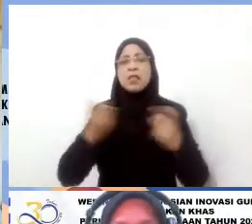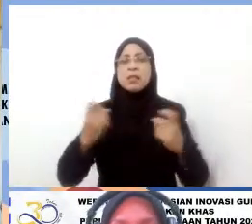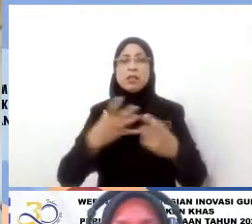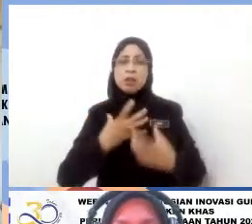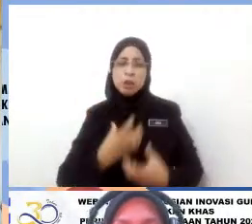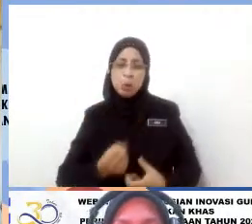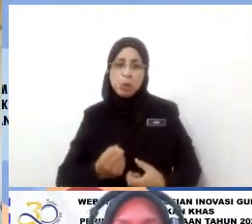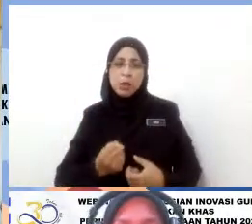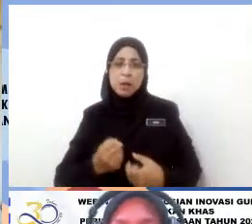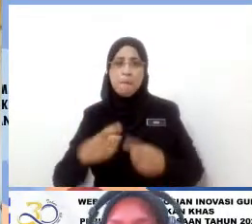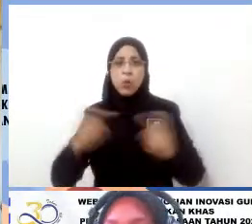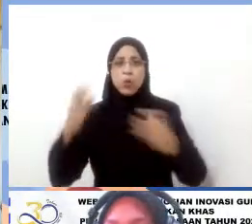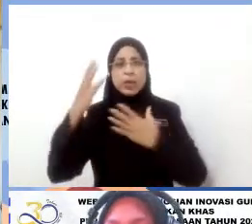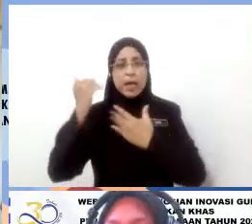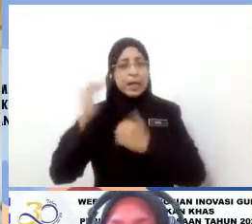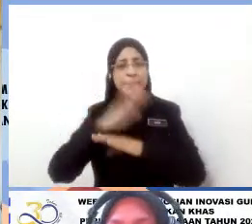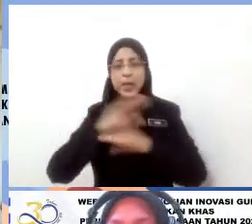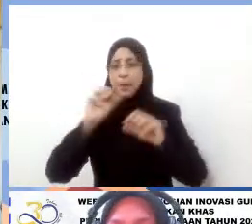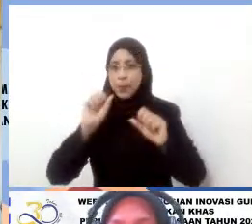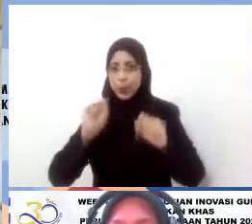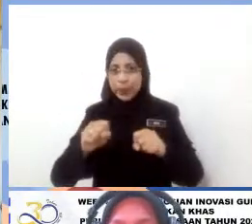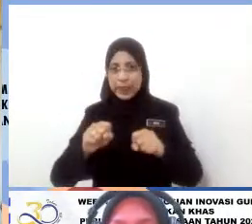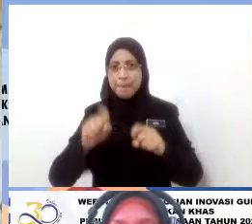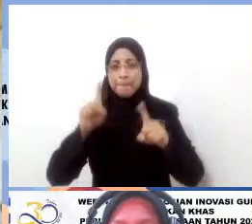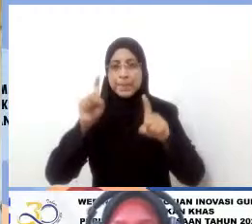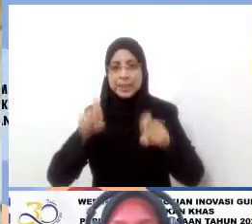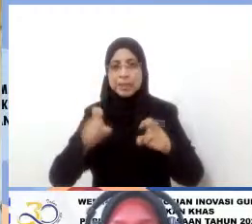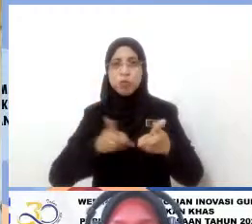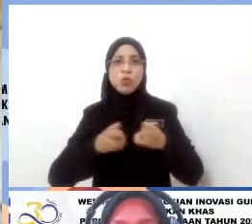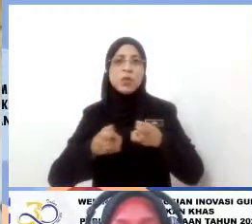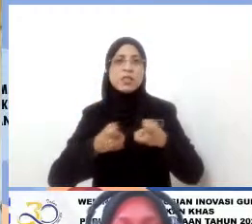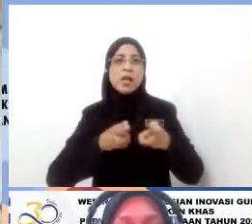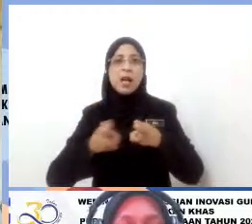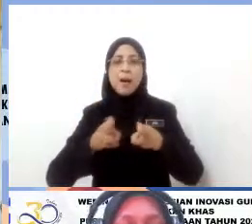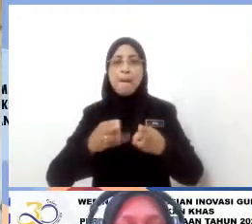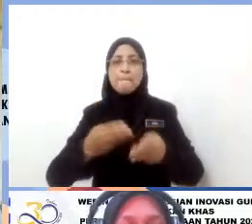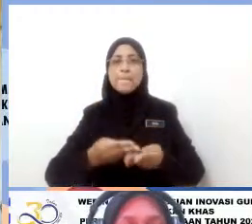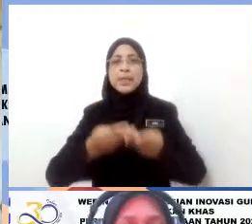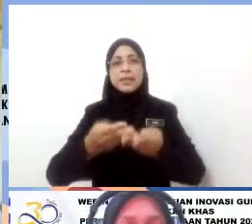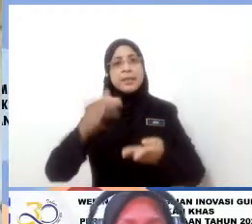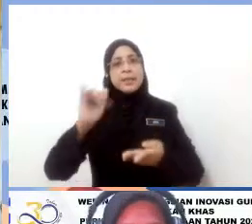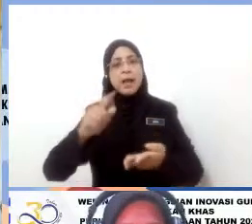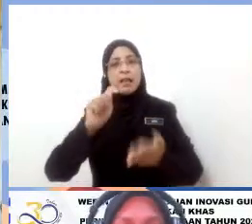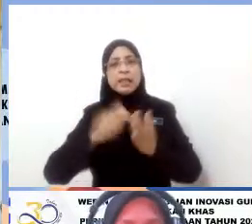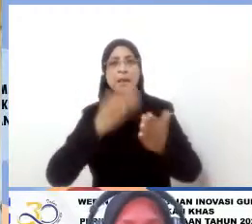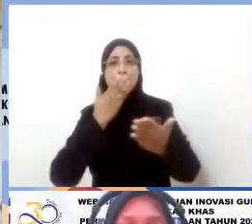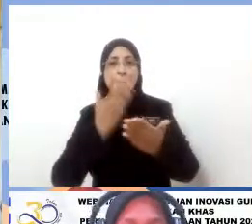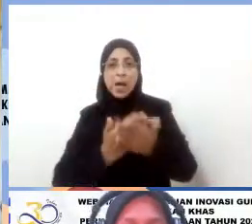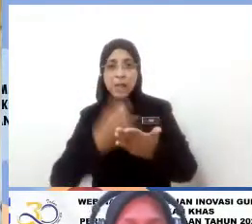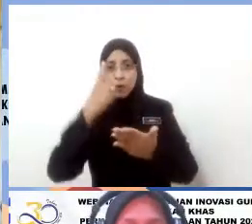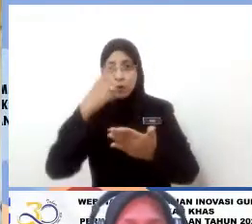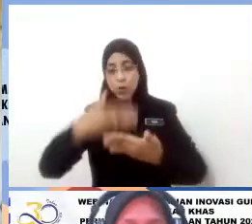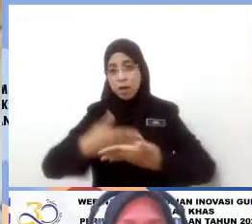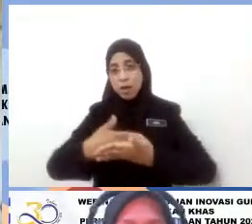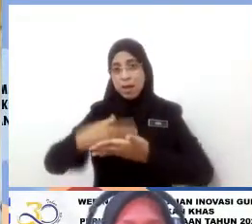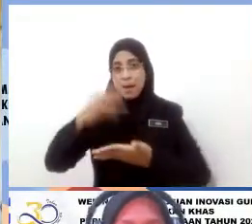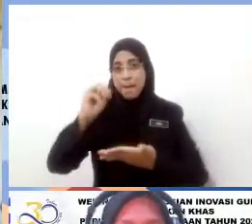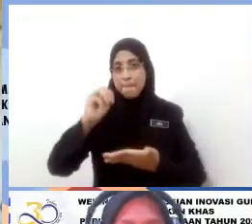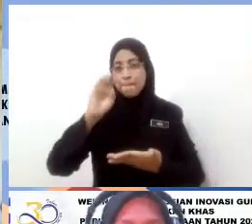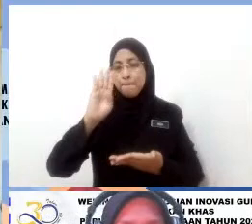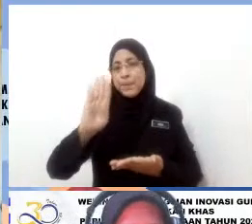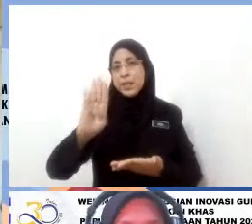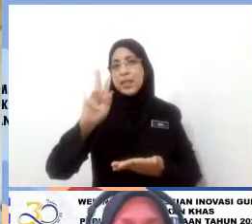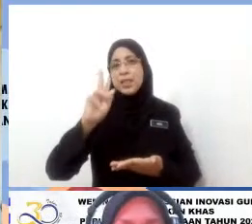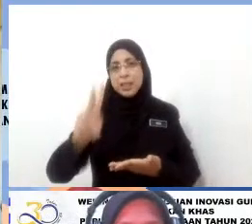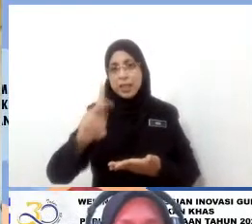dan tolonglah cuba sedaya upaya berikan yang terbaik untuk mereka sebab kita nak mereka lebih berjaya di masa